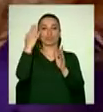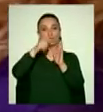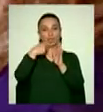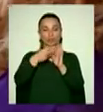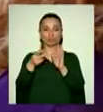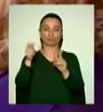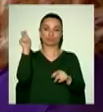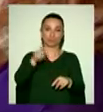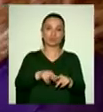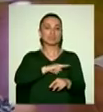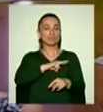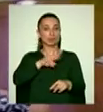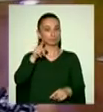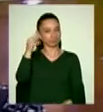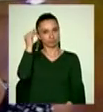ყველაფრისთვის ჩამოხვედით სიყვარულის გარდა.